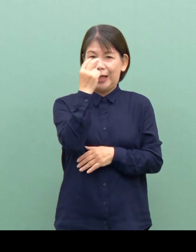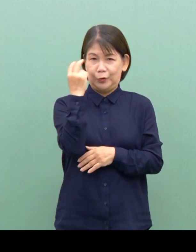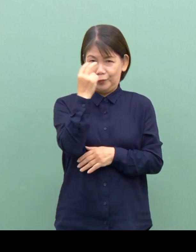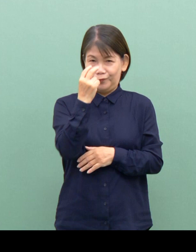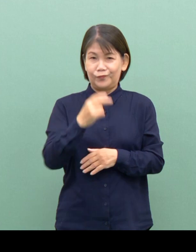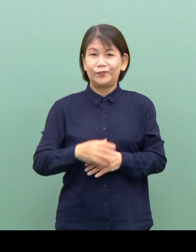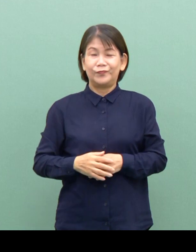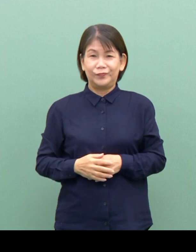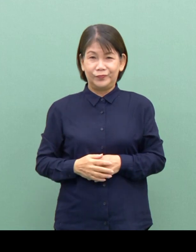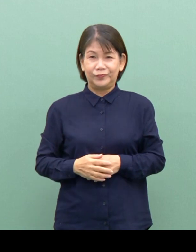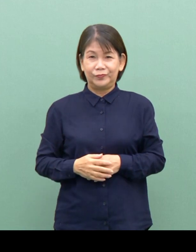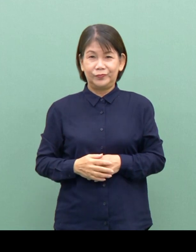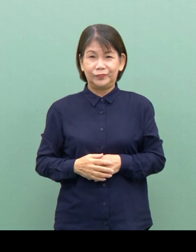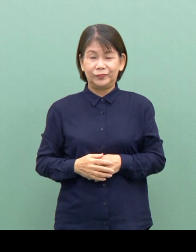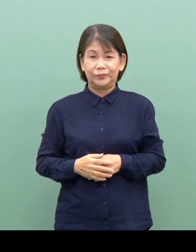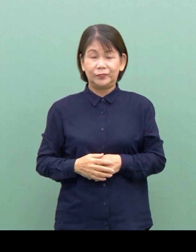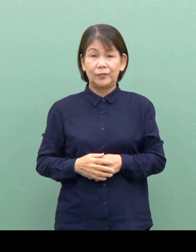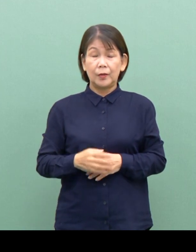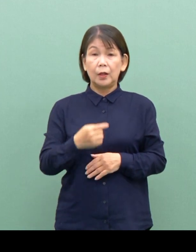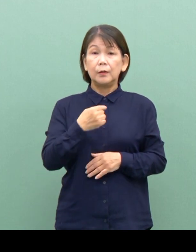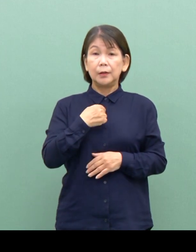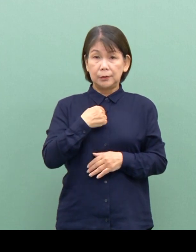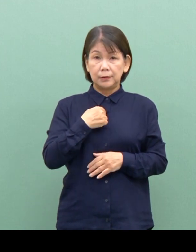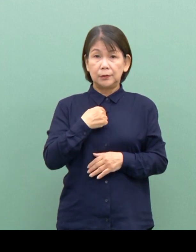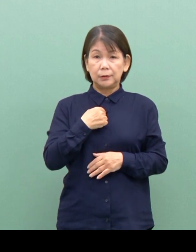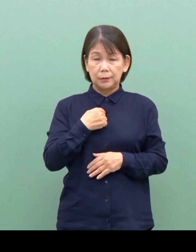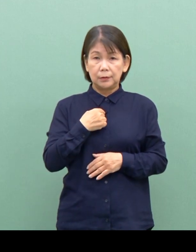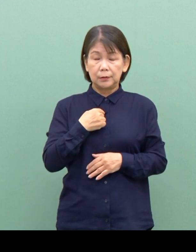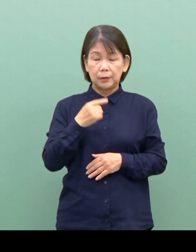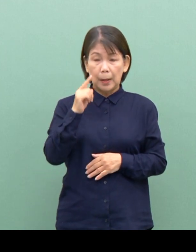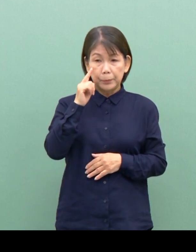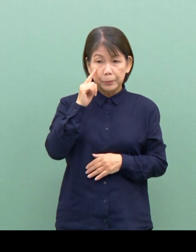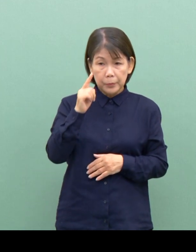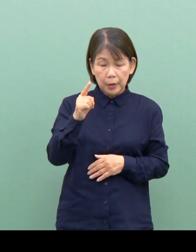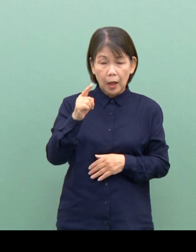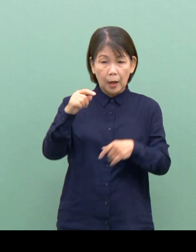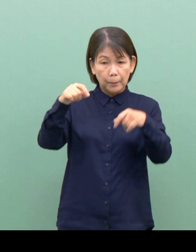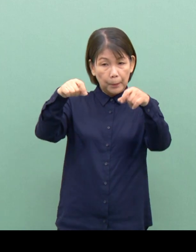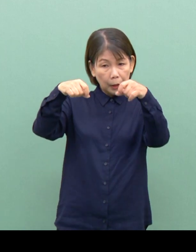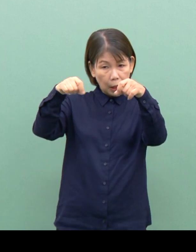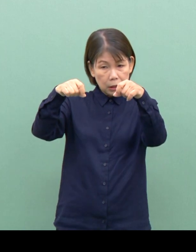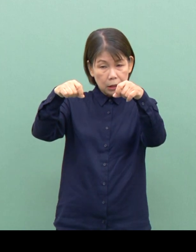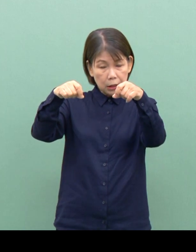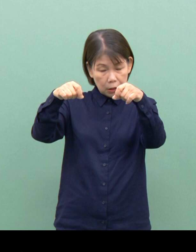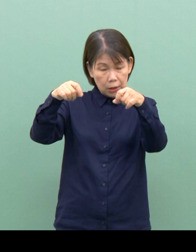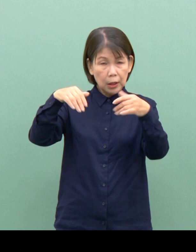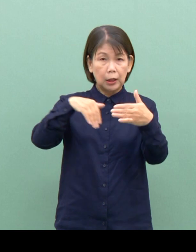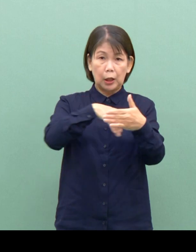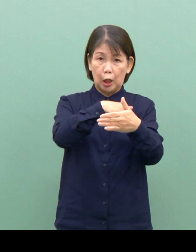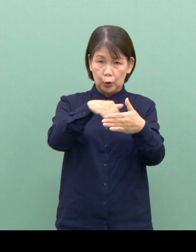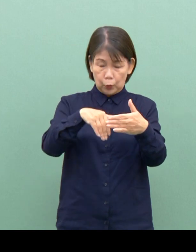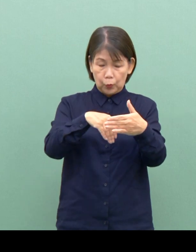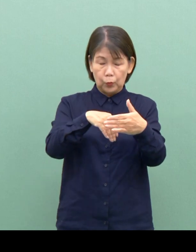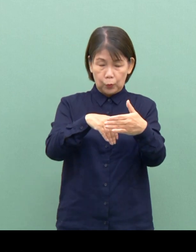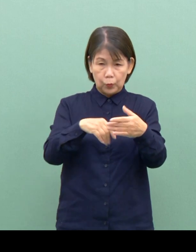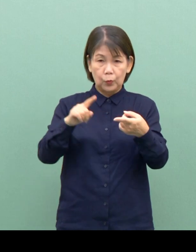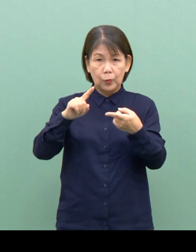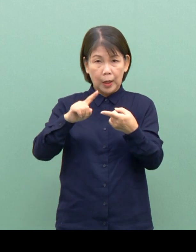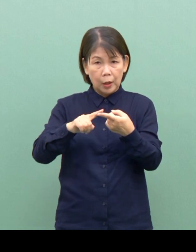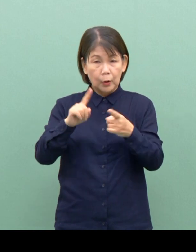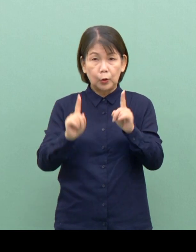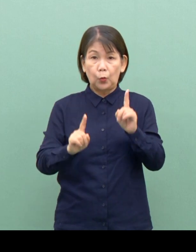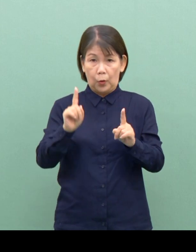しくチェックしているよ。 私の場合は、いわゆる外観ですね、パッケージ、そして中身